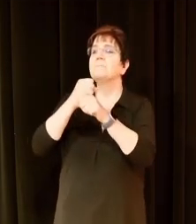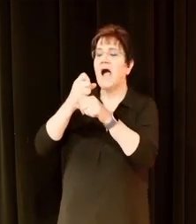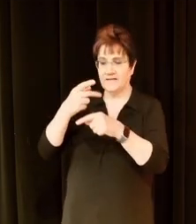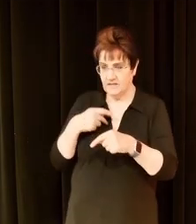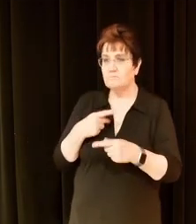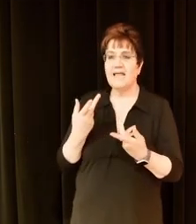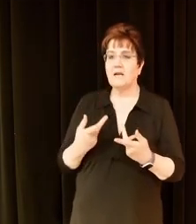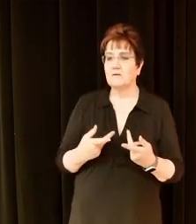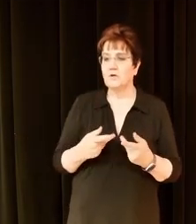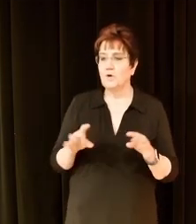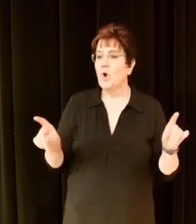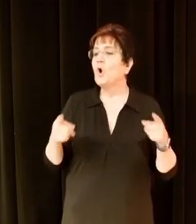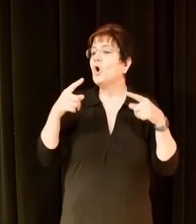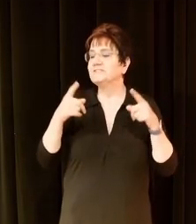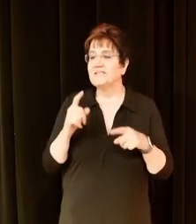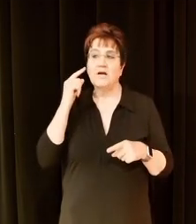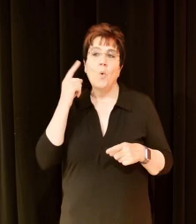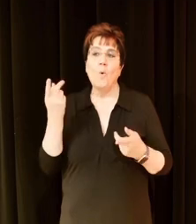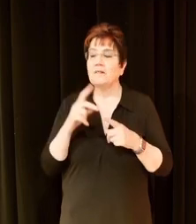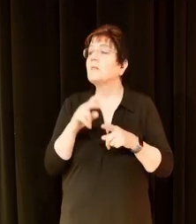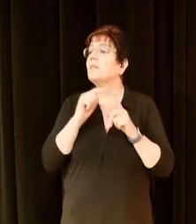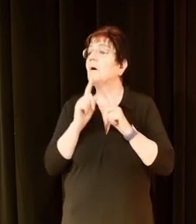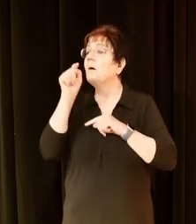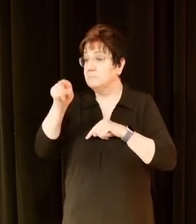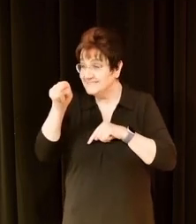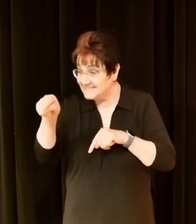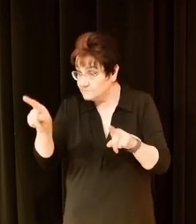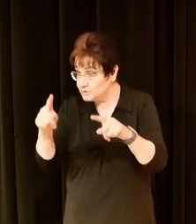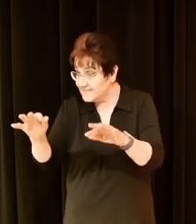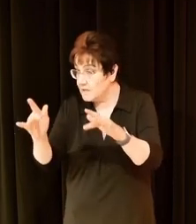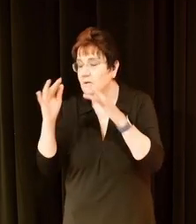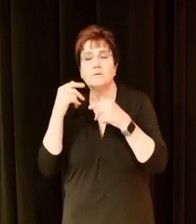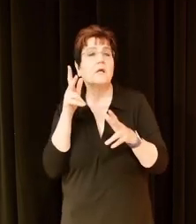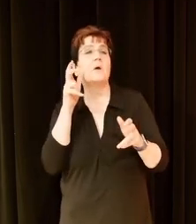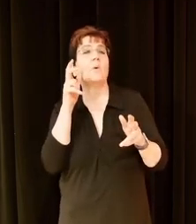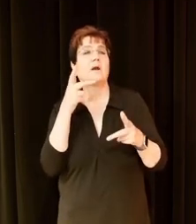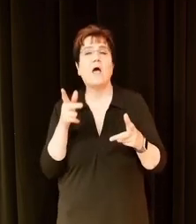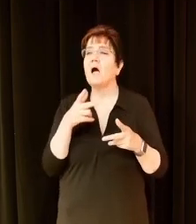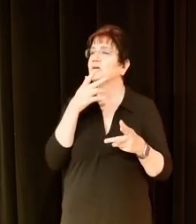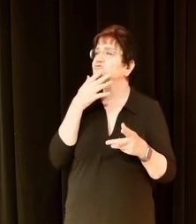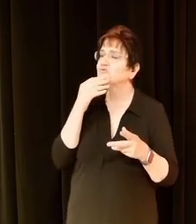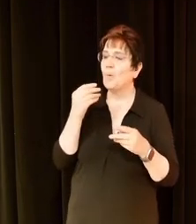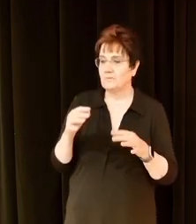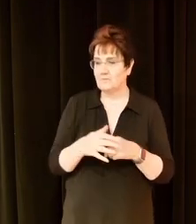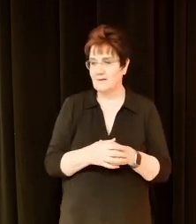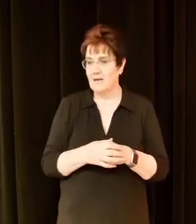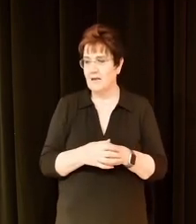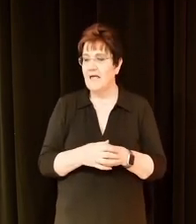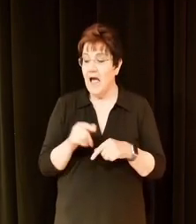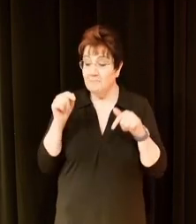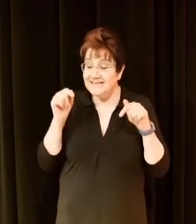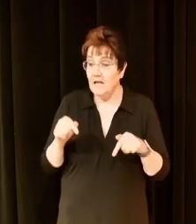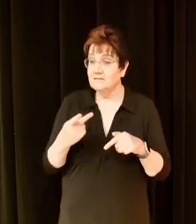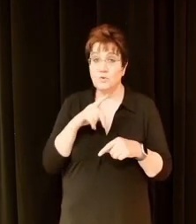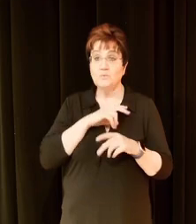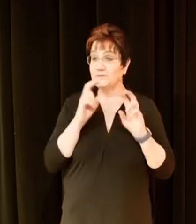hören jetzt Joanna Malwitz, habe ich mal gehört hier in Nürnberg. Sehr eindrucksvoll. Zu spüren, es geht noch um viel mehr als nur da sitzen, sondern ja,